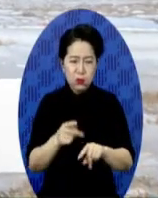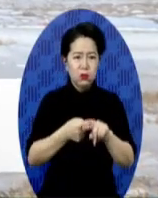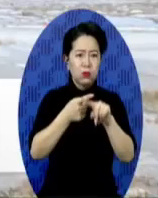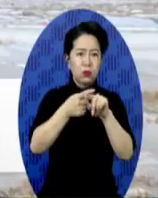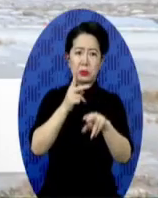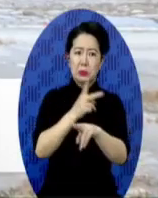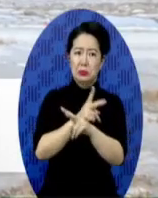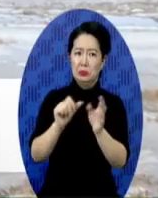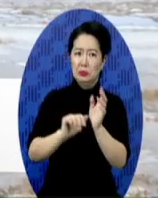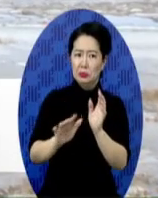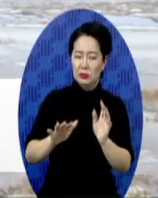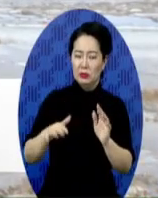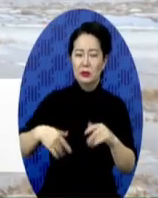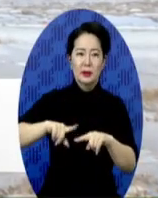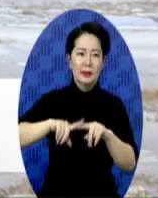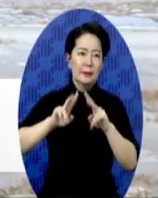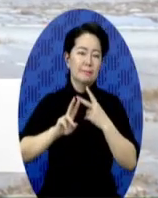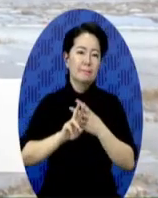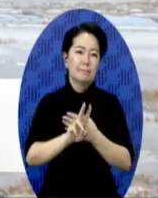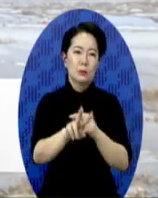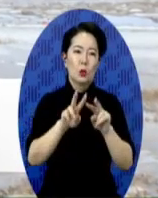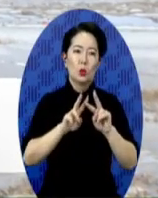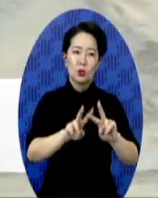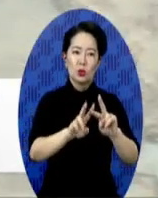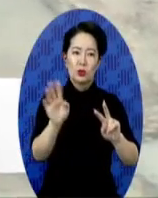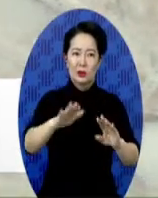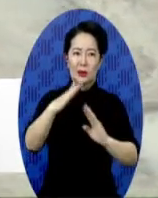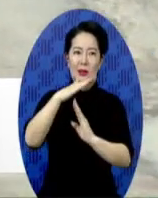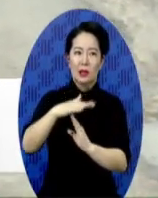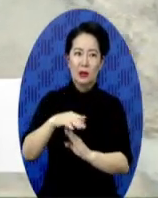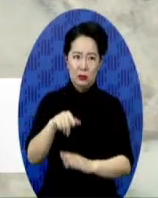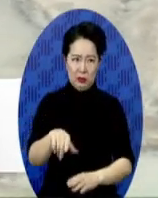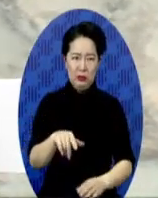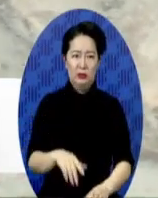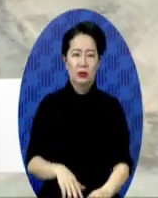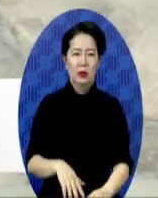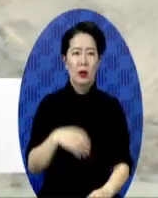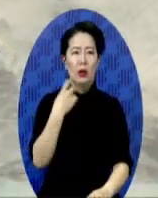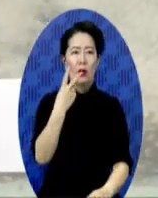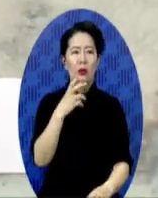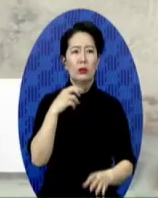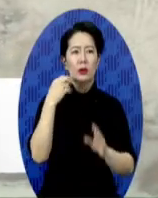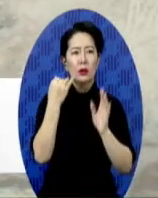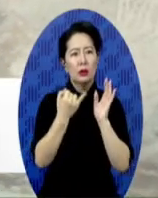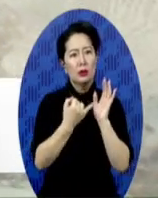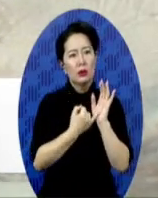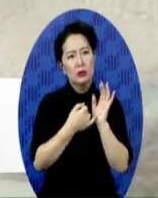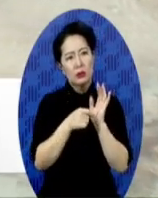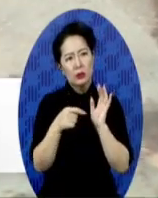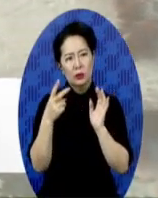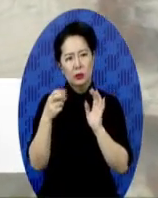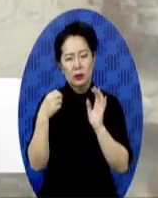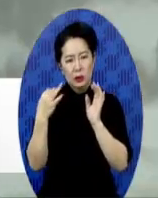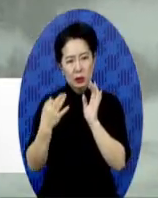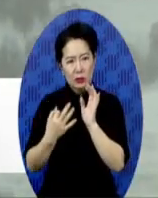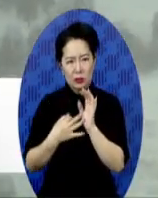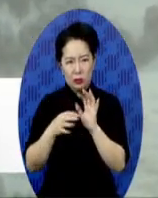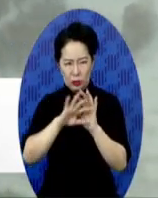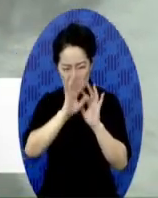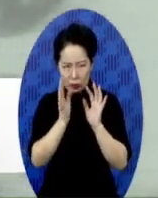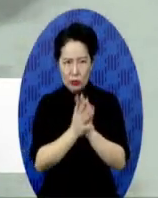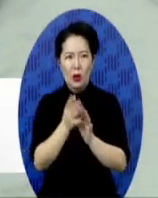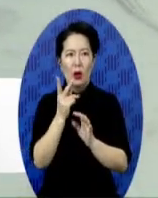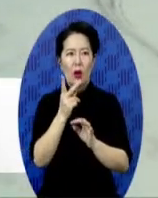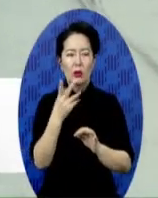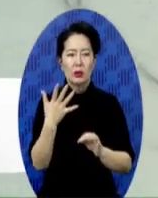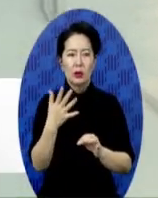цааш нь үргэлжлүүлэх боломжийг таслан зогсоож байна гэдэг. 2016-аас 2019 онд хууль дүрмийн дагуу ашиглалтын 25 тусгай